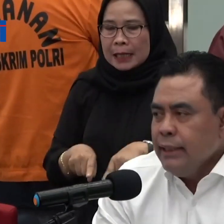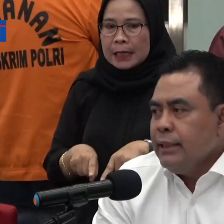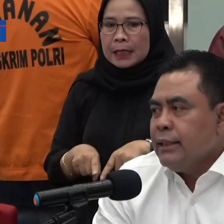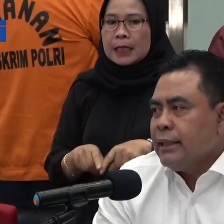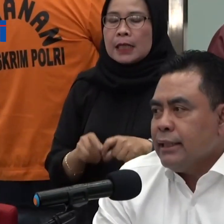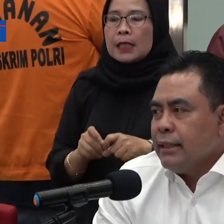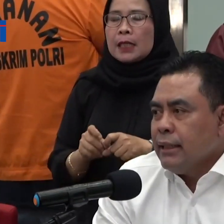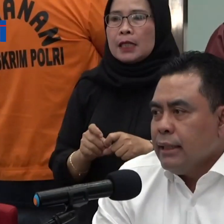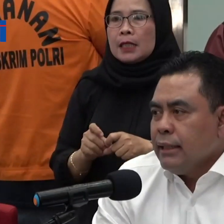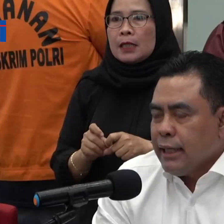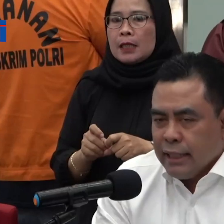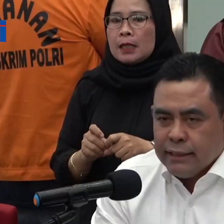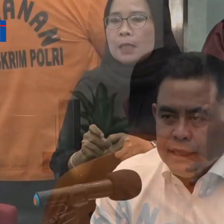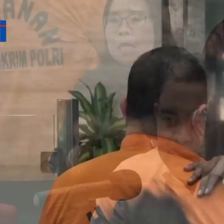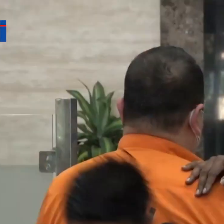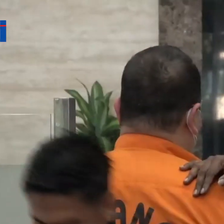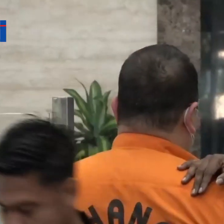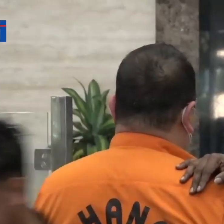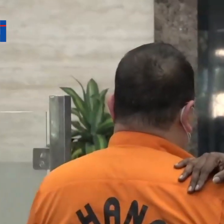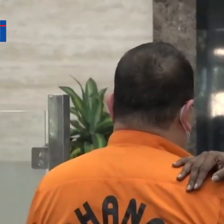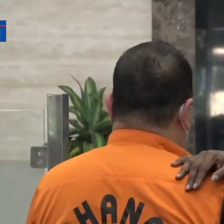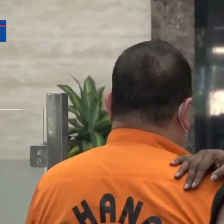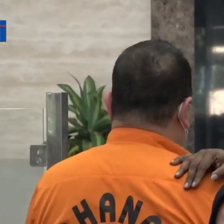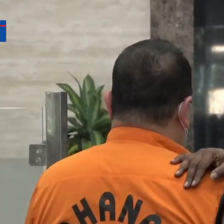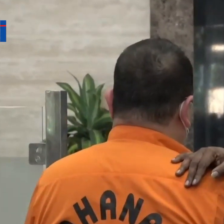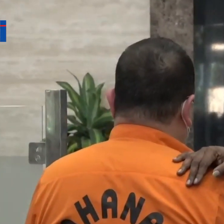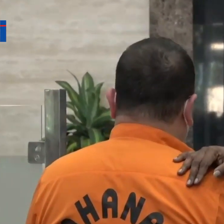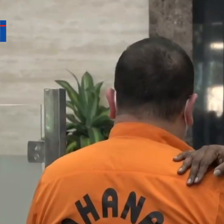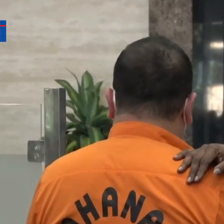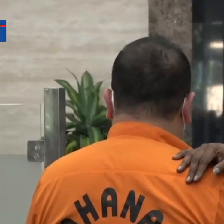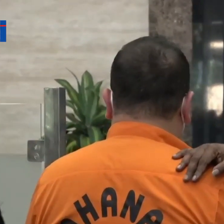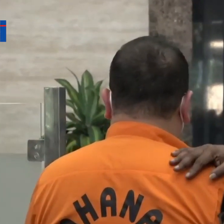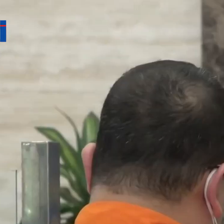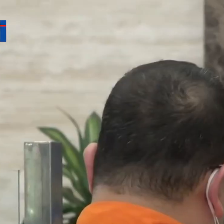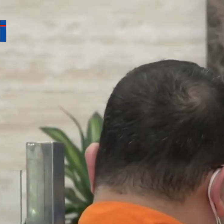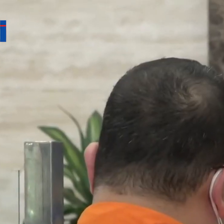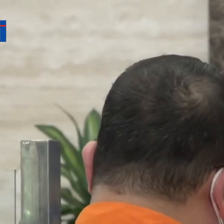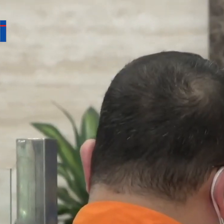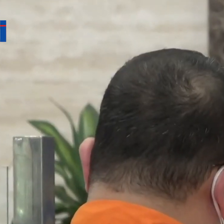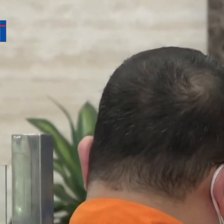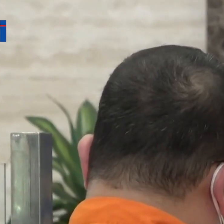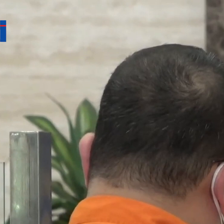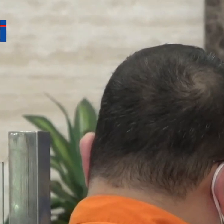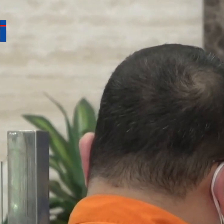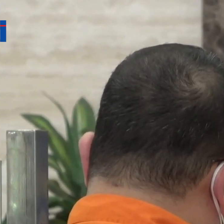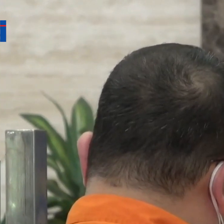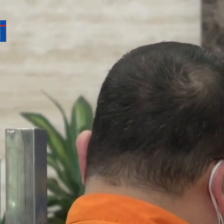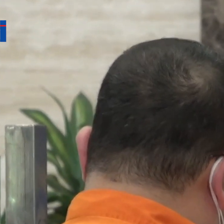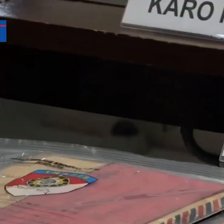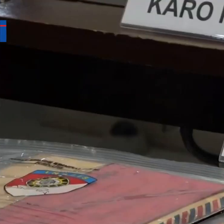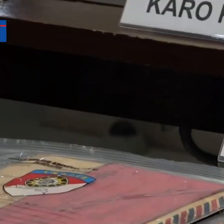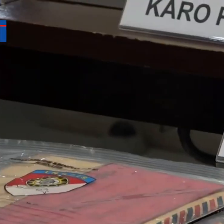ini dengan niat jahatnya melakukan pembuatan yang seolah-olah membuat koperasi,